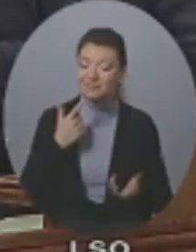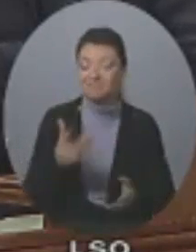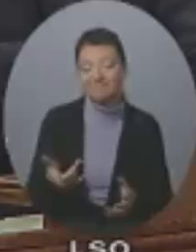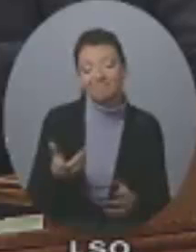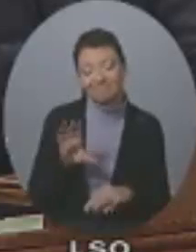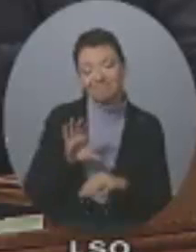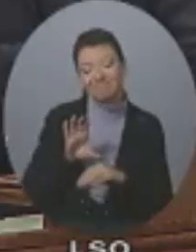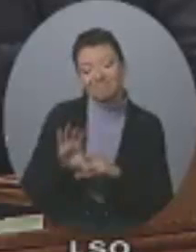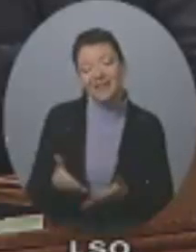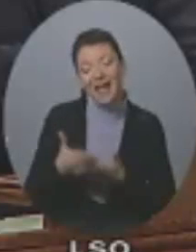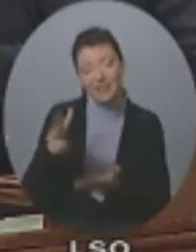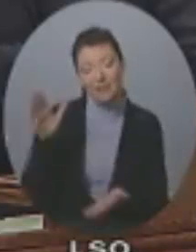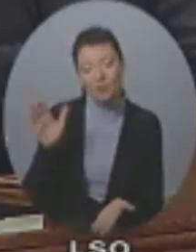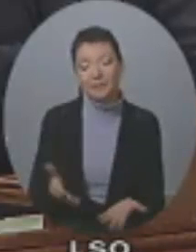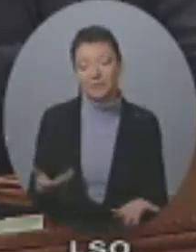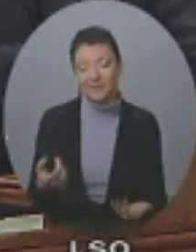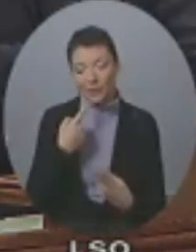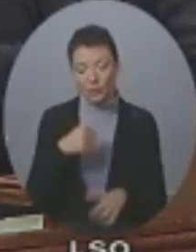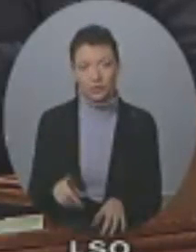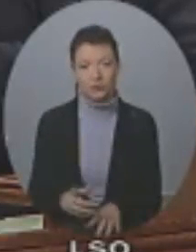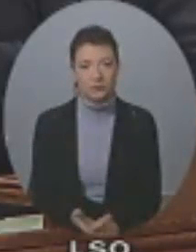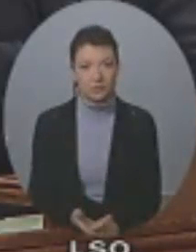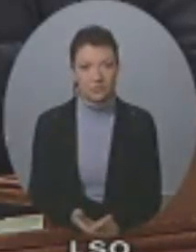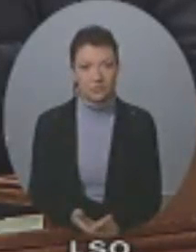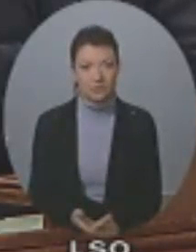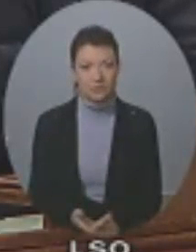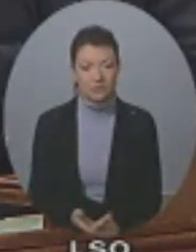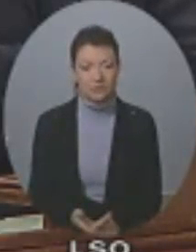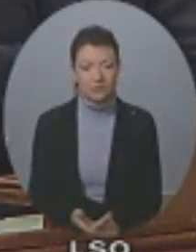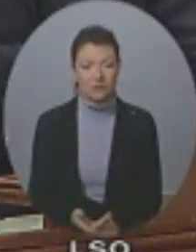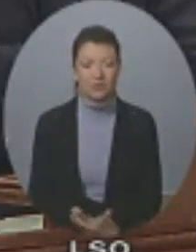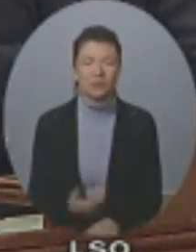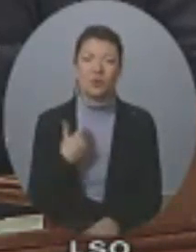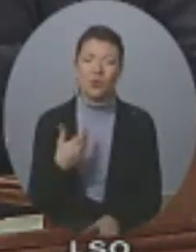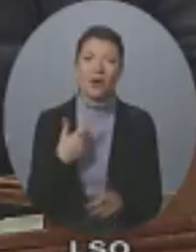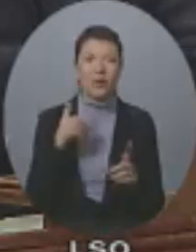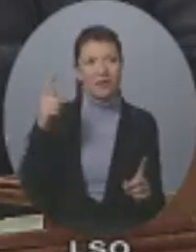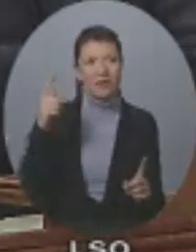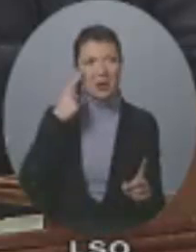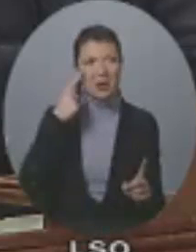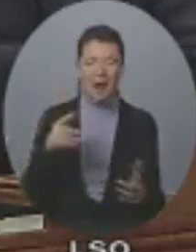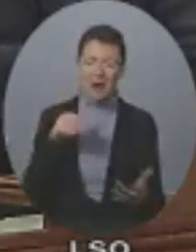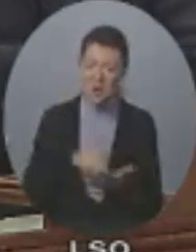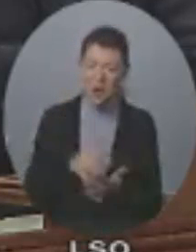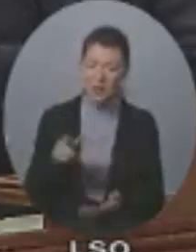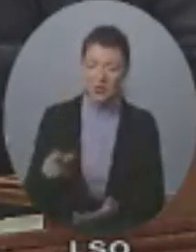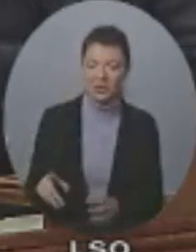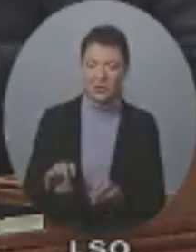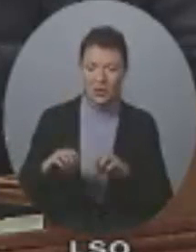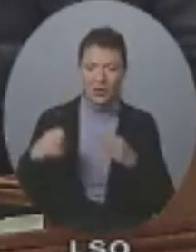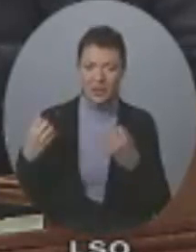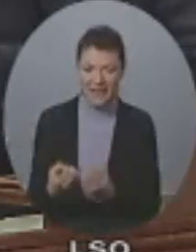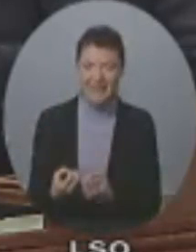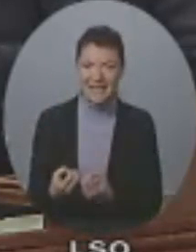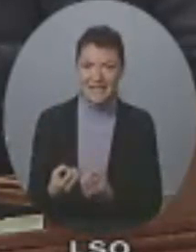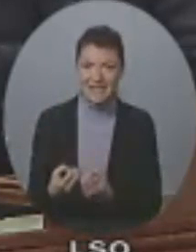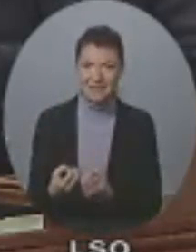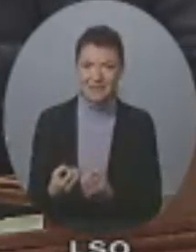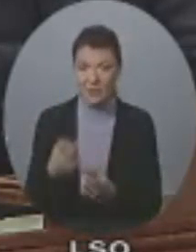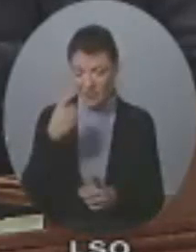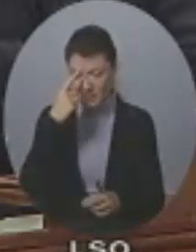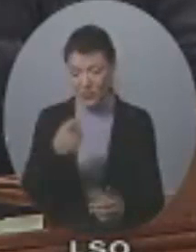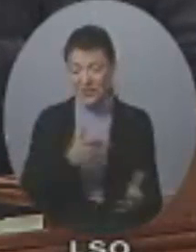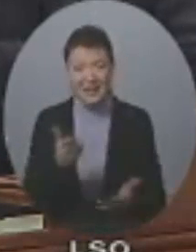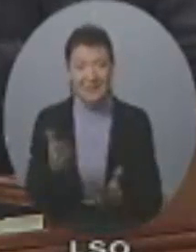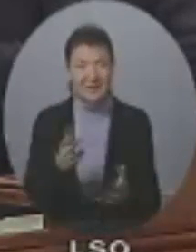du gouvernement. Pourquoi ce gouvernement s'attaque-t-il à ces organismes qui offrent des services d'une importance capitale à la population?